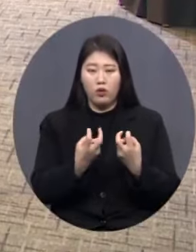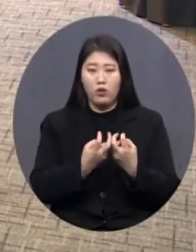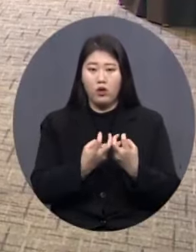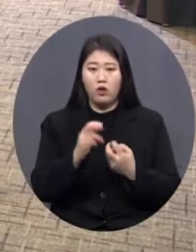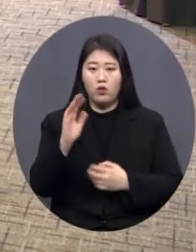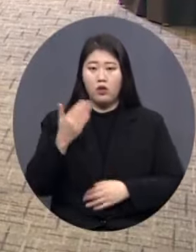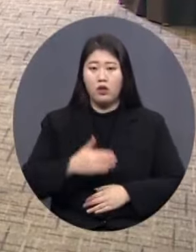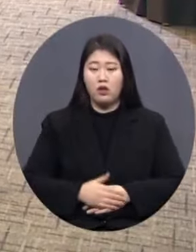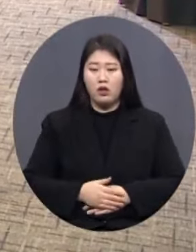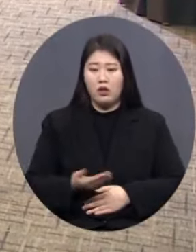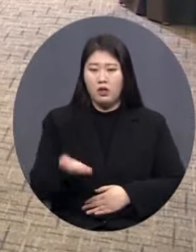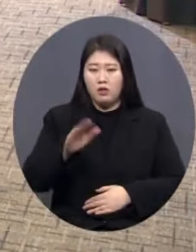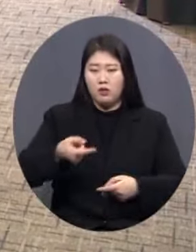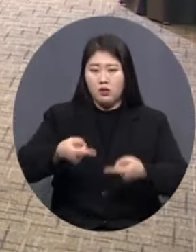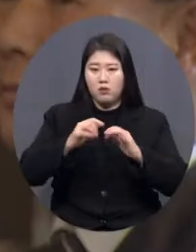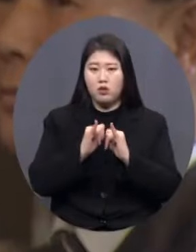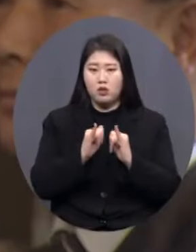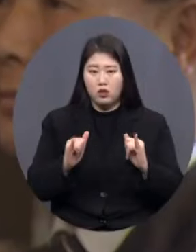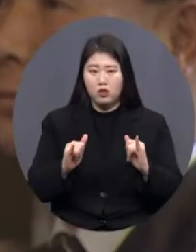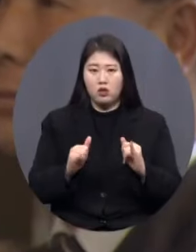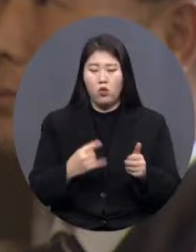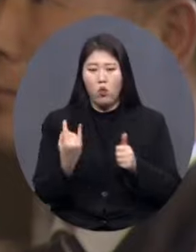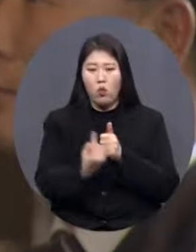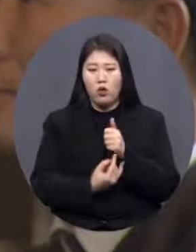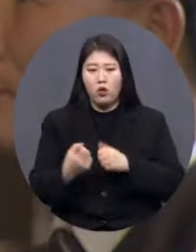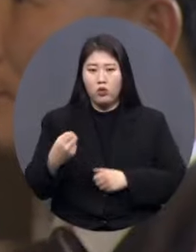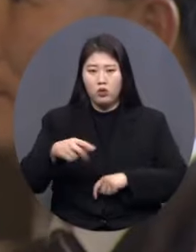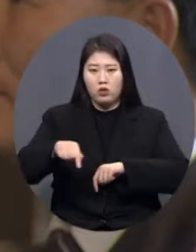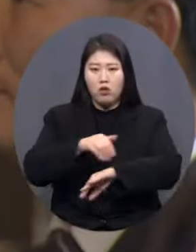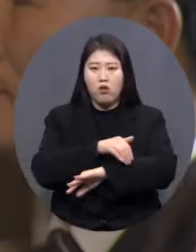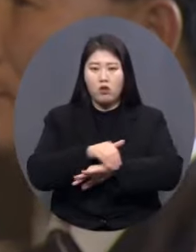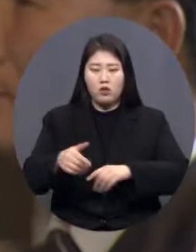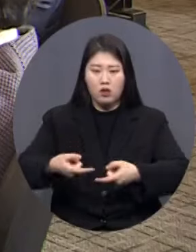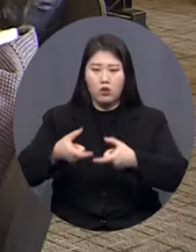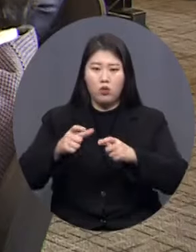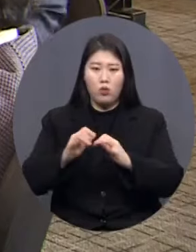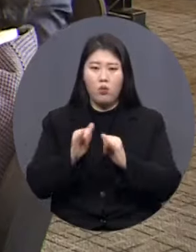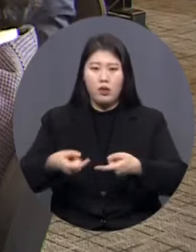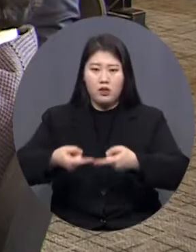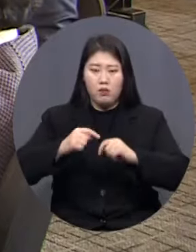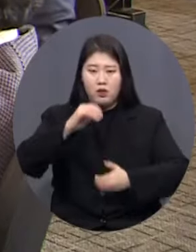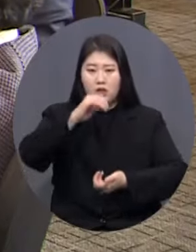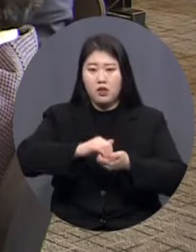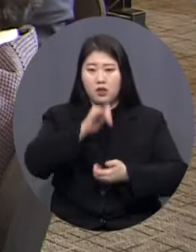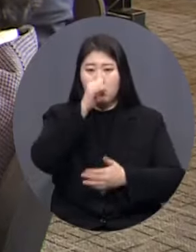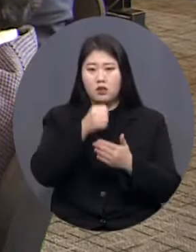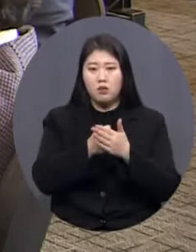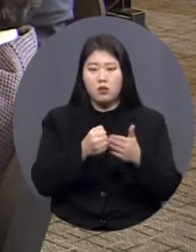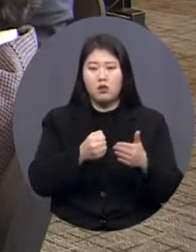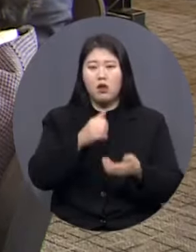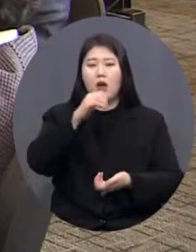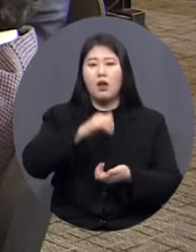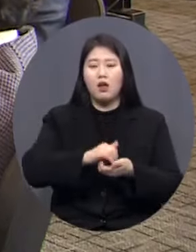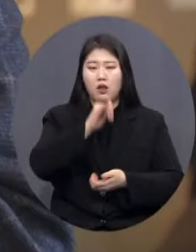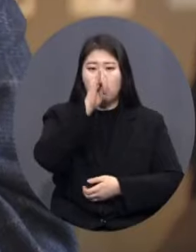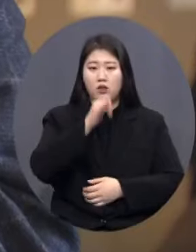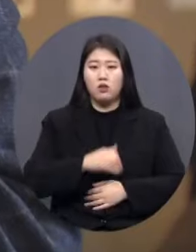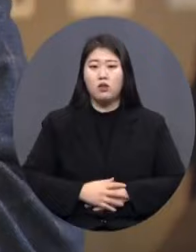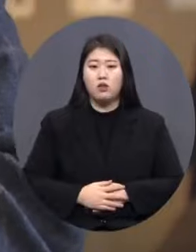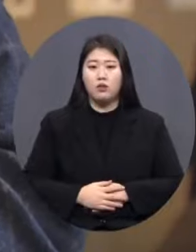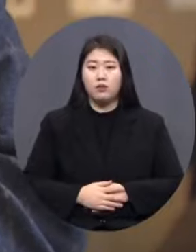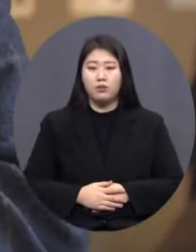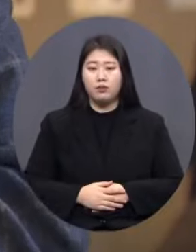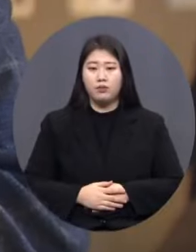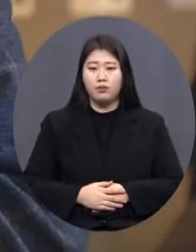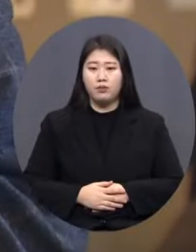하지만 참석자들은 제주도 소속 위원회나 정책개발 도민 참여단 등으로 한정하다 보니 한계도 뚜렷했습니다.